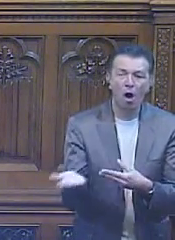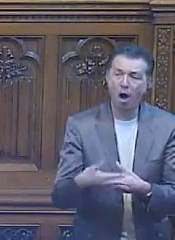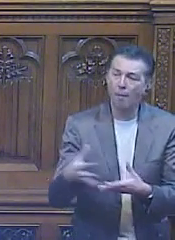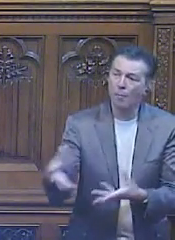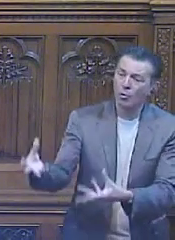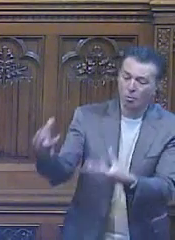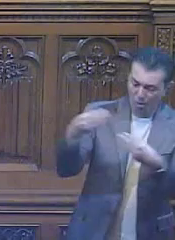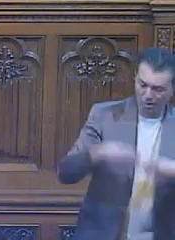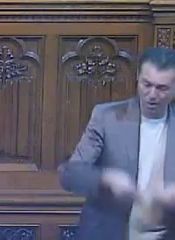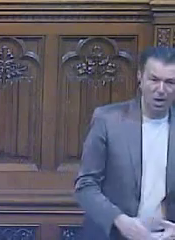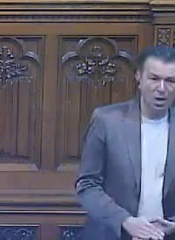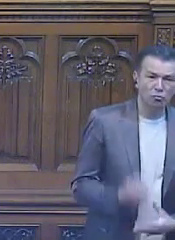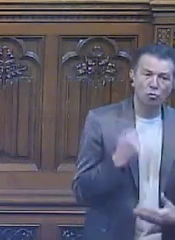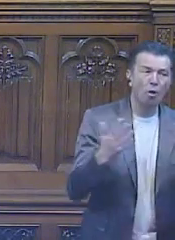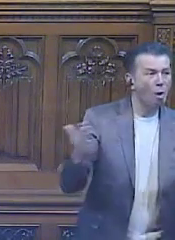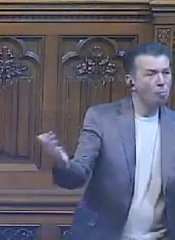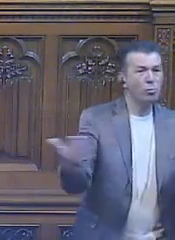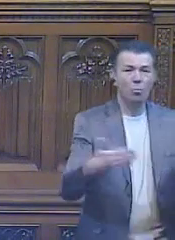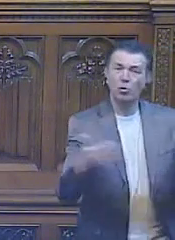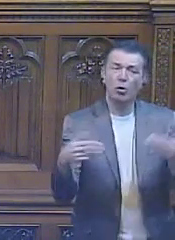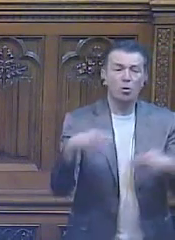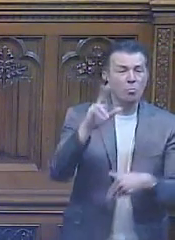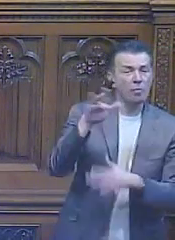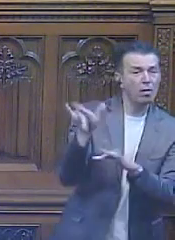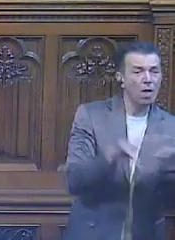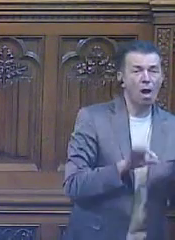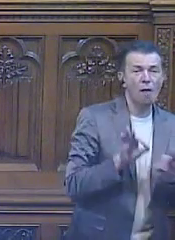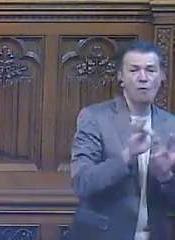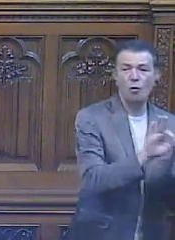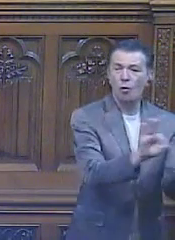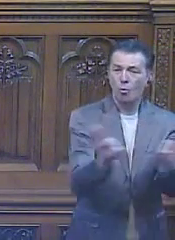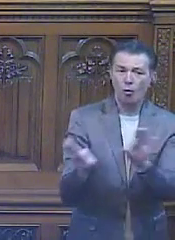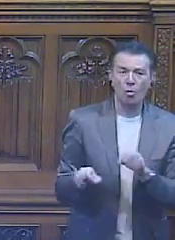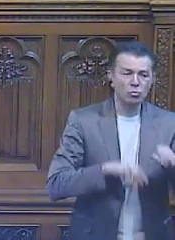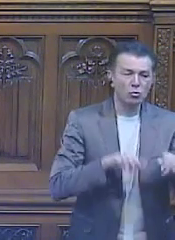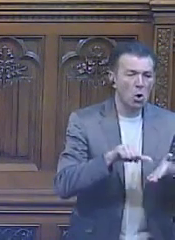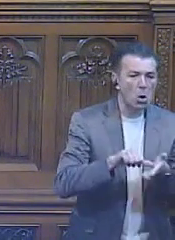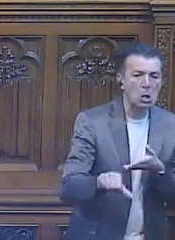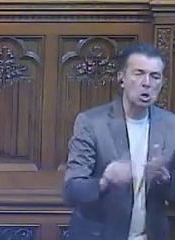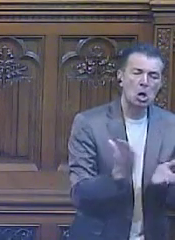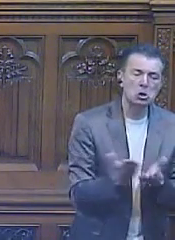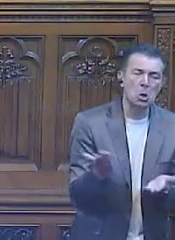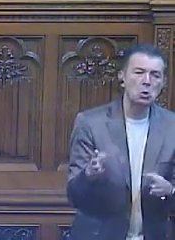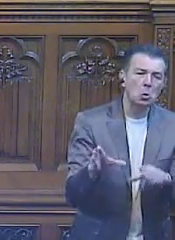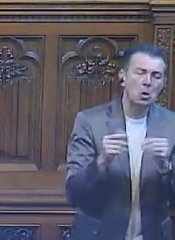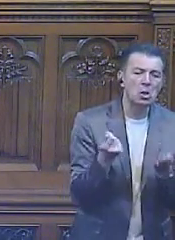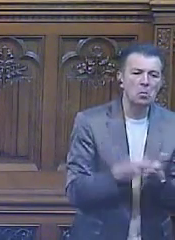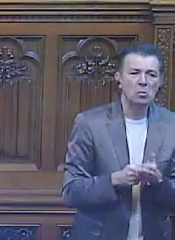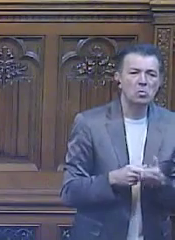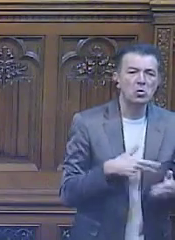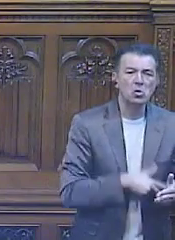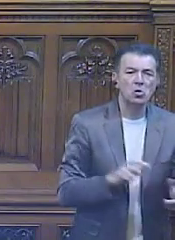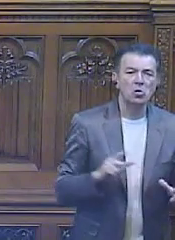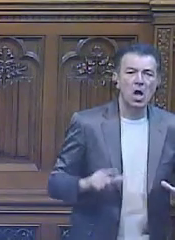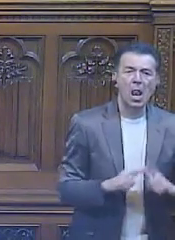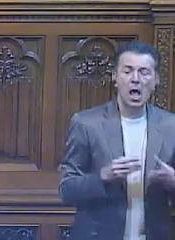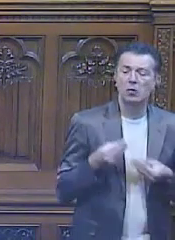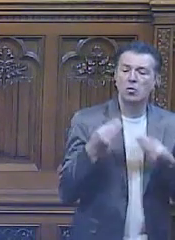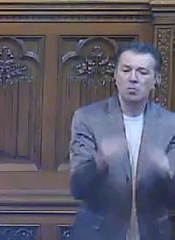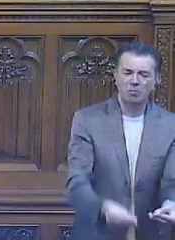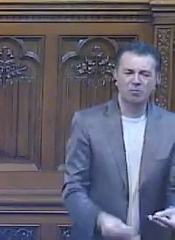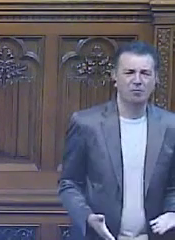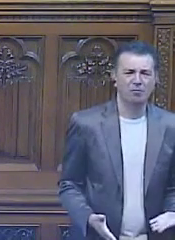neue Armut. Sie sagen, kommt alle her, Wien ist für euch da, die Steuerzahler werden es zahlen, ihr bekommt alle Sozialleistungen. Das